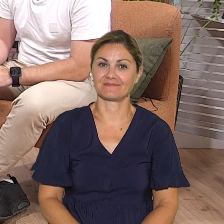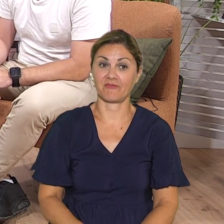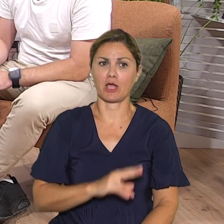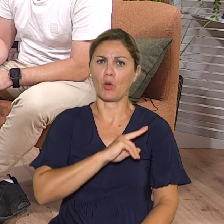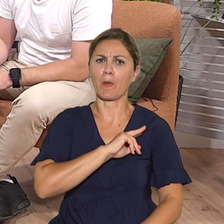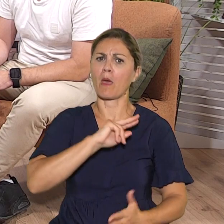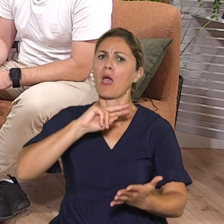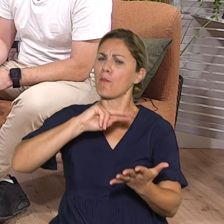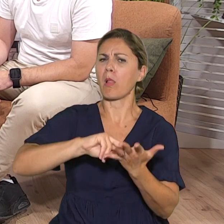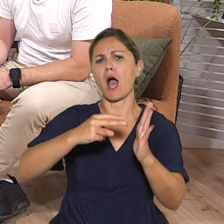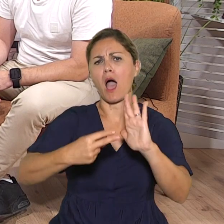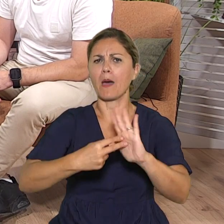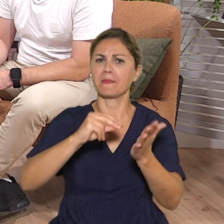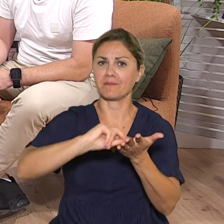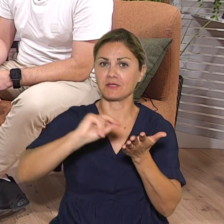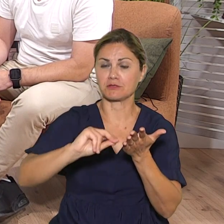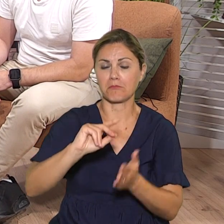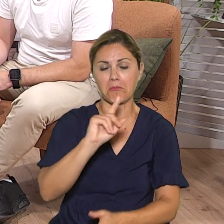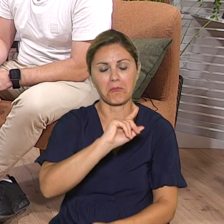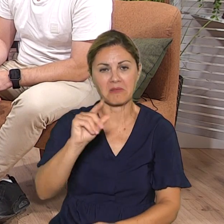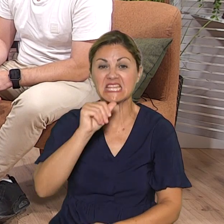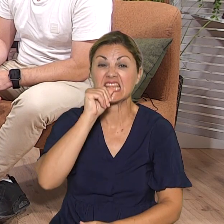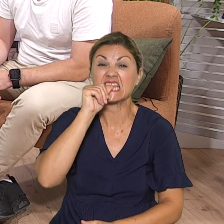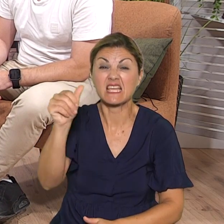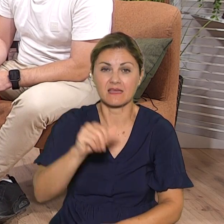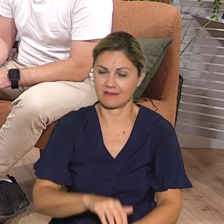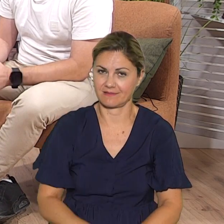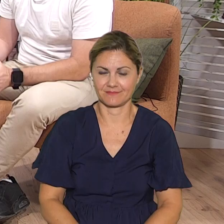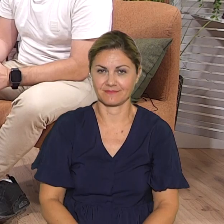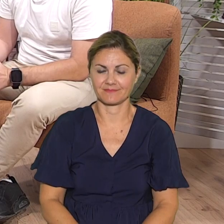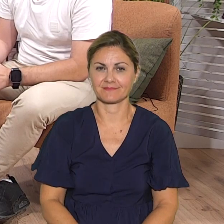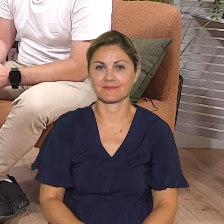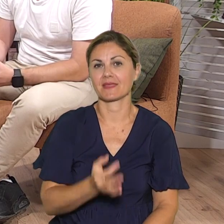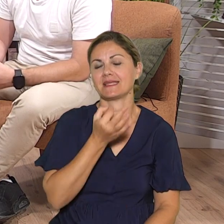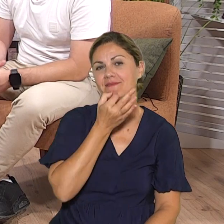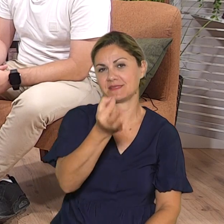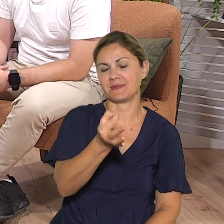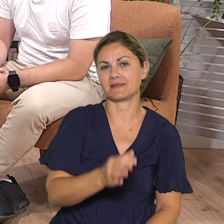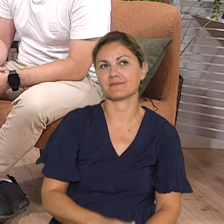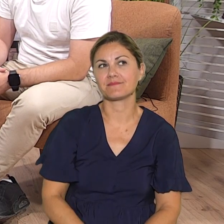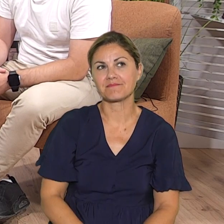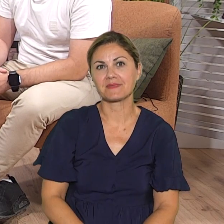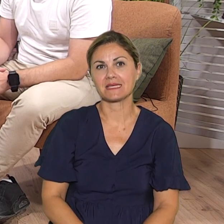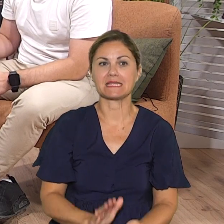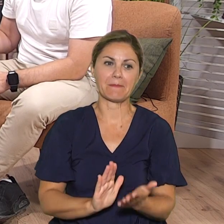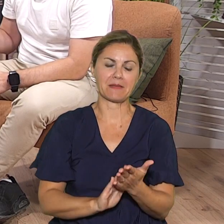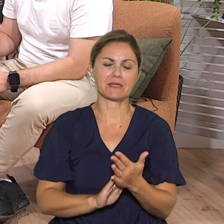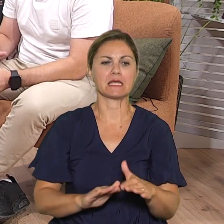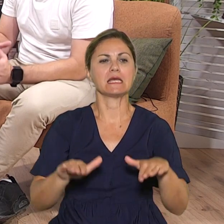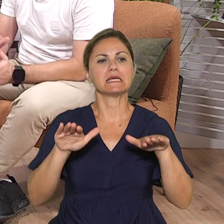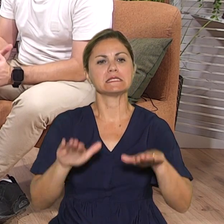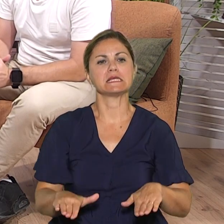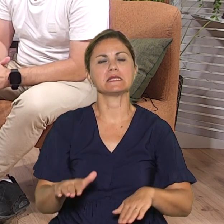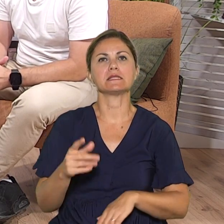planski. Nikad. U trenutku. U trenutku. Jeste li ikada pokušali, na primjer, sjesti pa